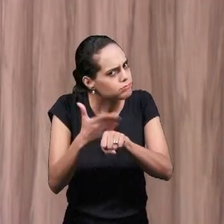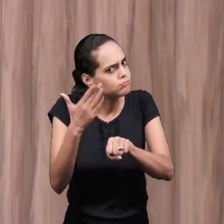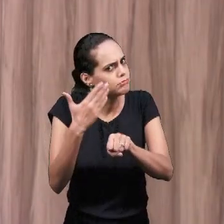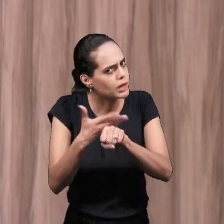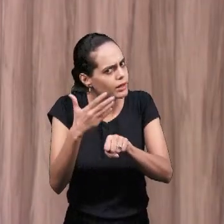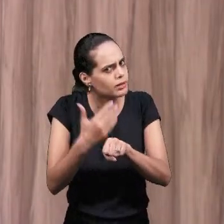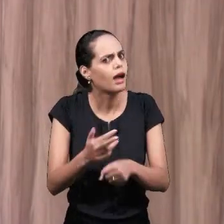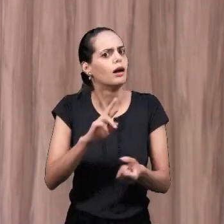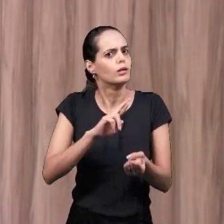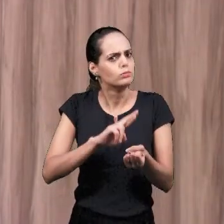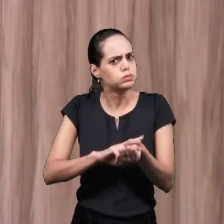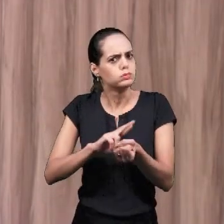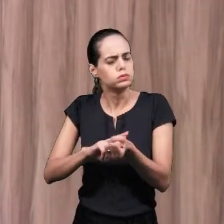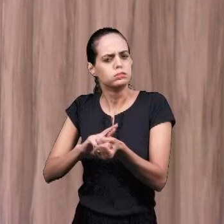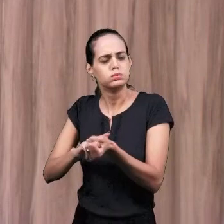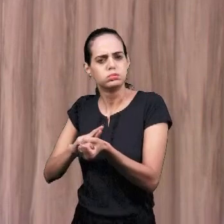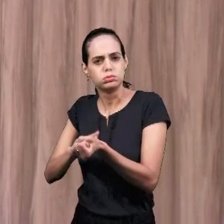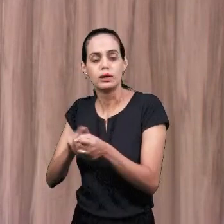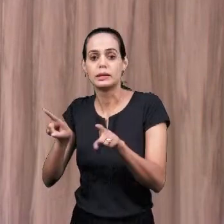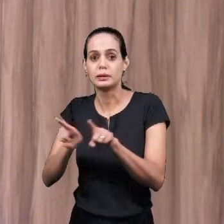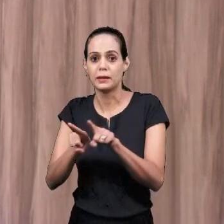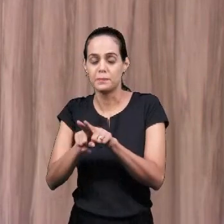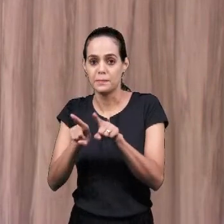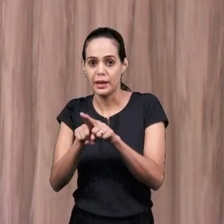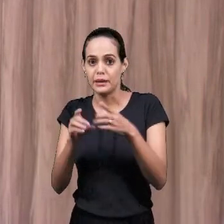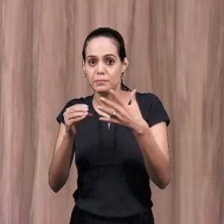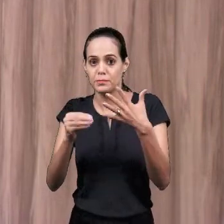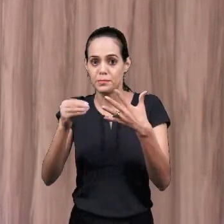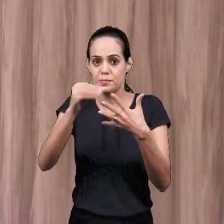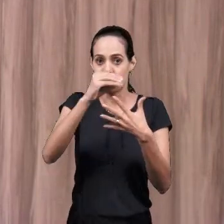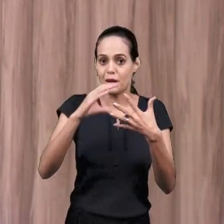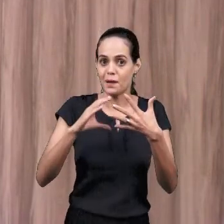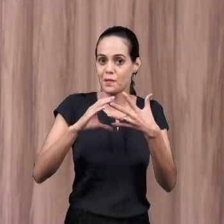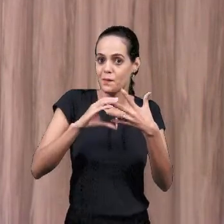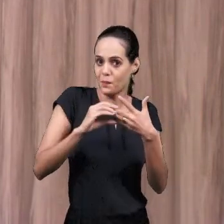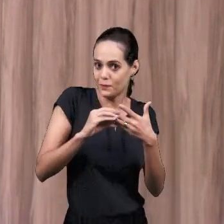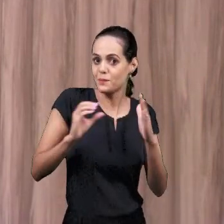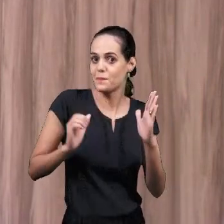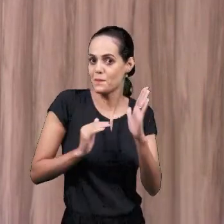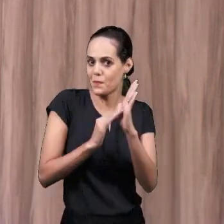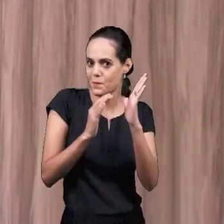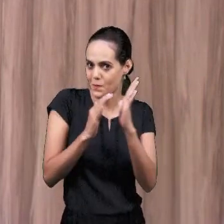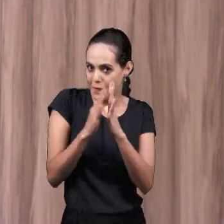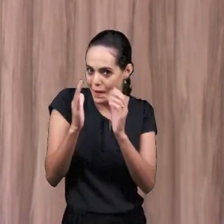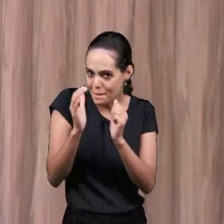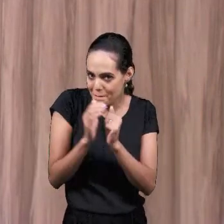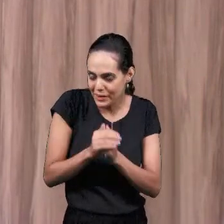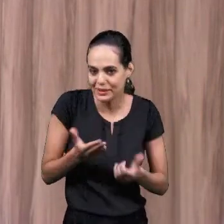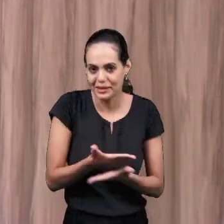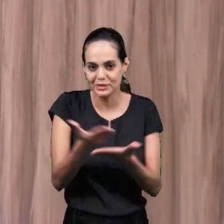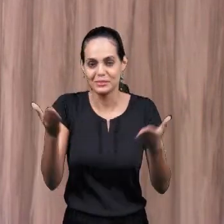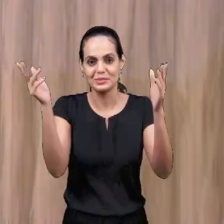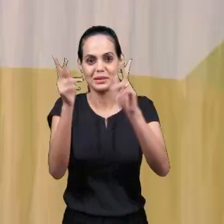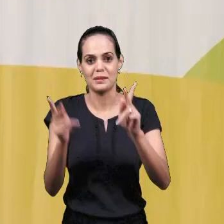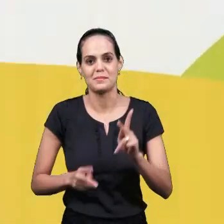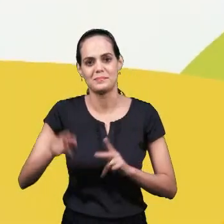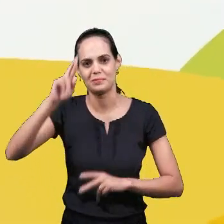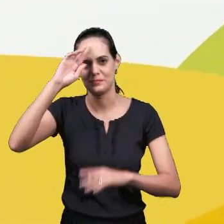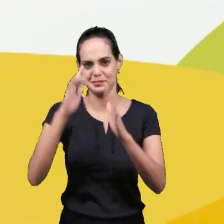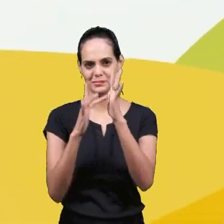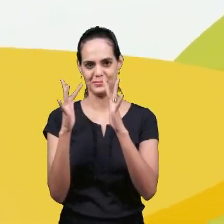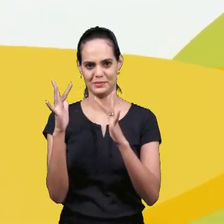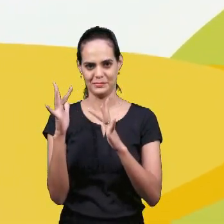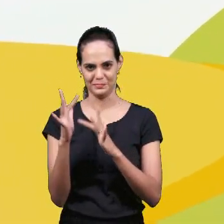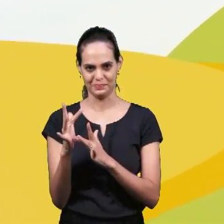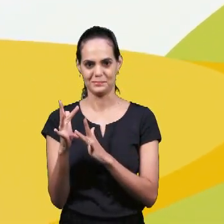Nous allons nous entraîner beaucoup le rythme, les accords, afin de jouer toute la louange. Amen. À tous, la paix du Seigneur